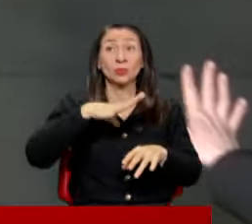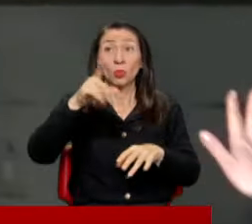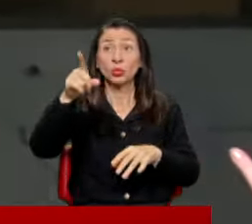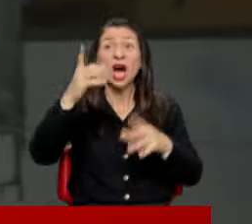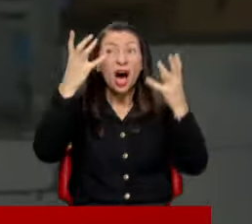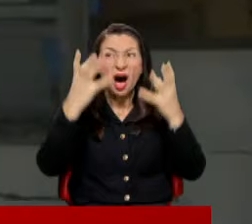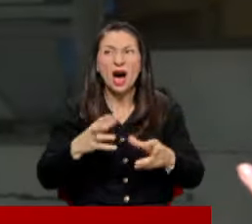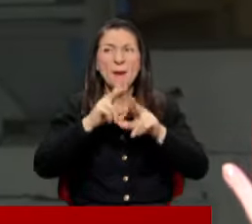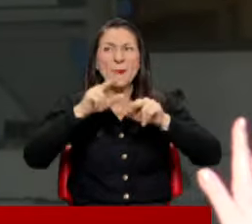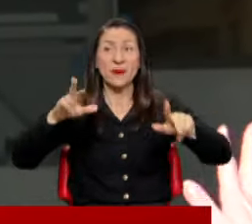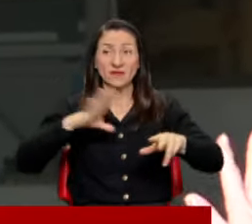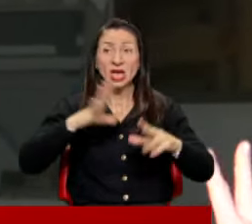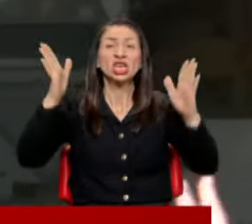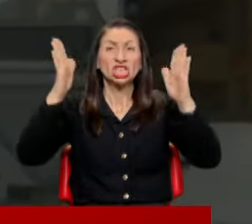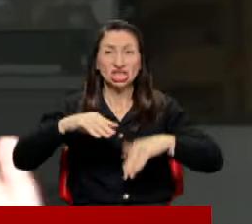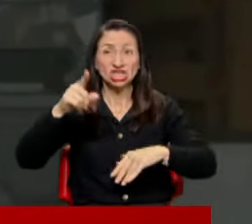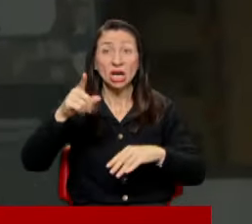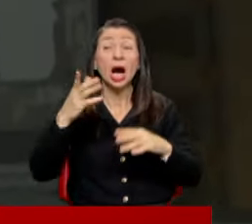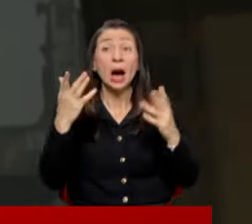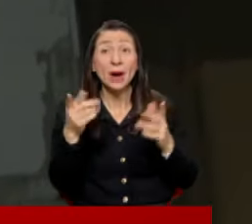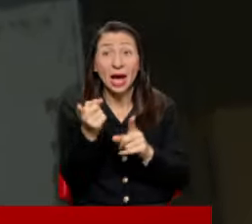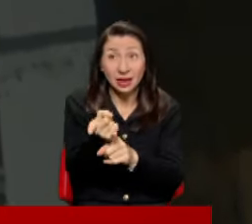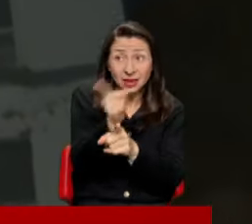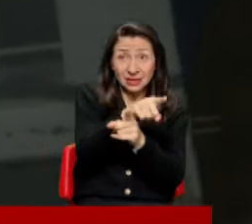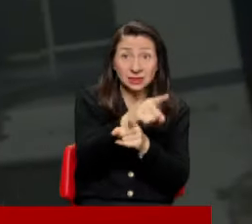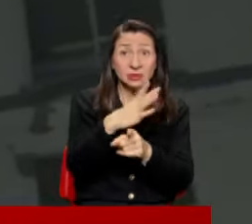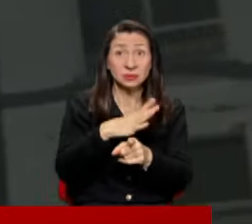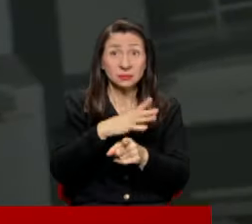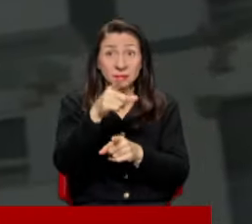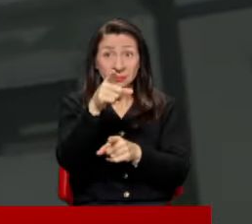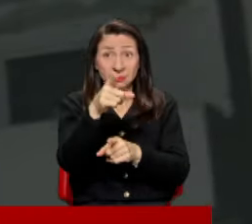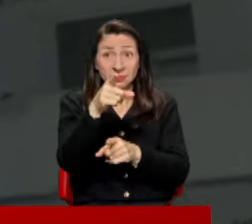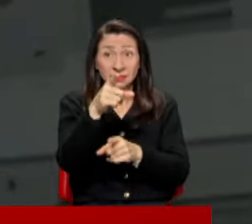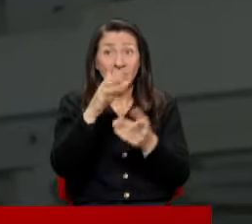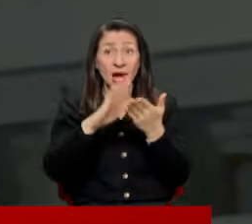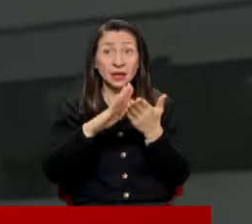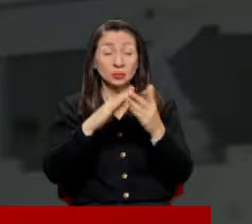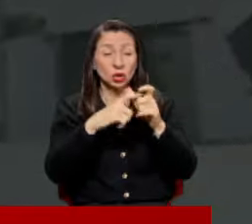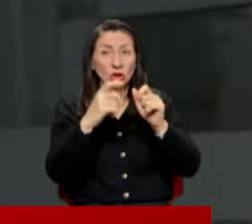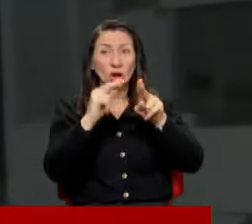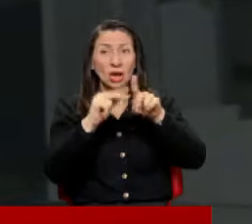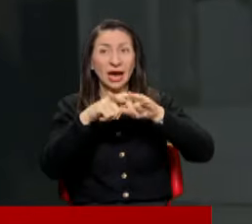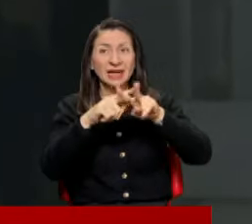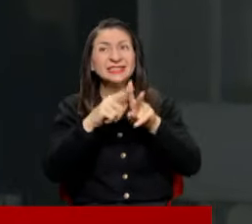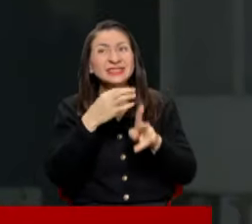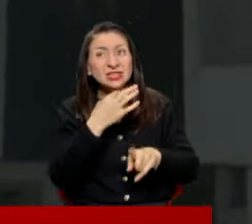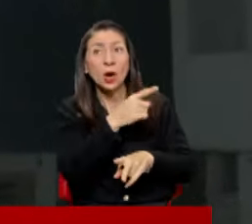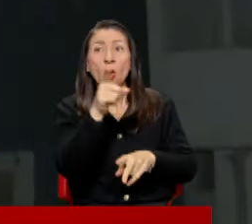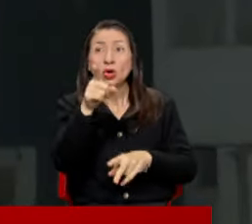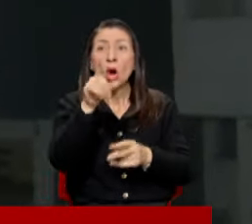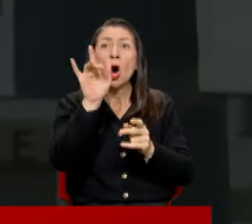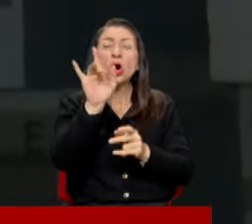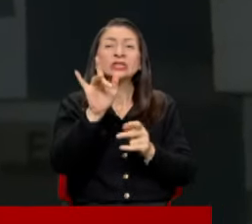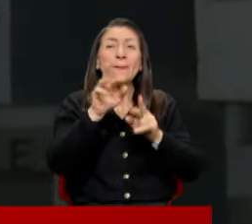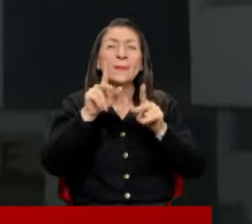Burası da ağır hasarlı bir bina yıkılacak ama hemen yanını da göstermek isterim arkadaşım Gökhan'dan rica edeceğim işte o da orta